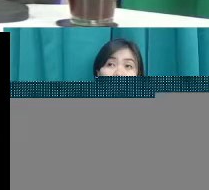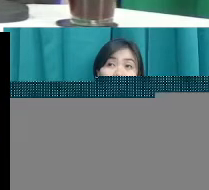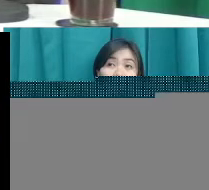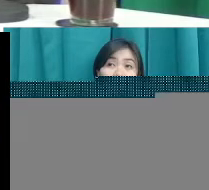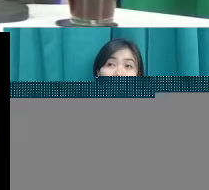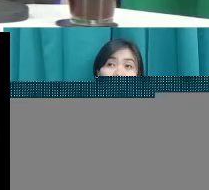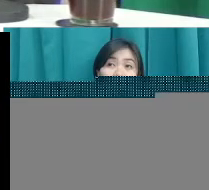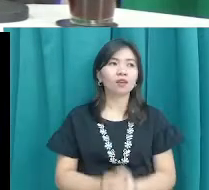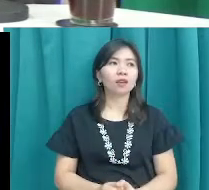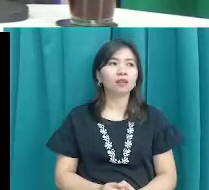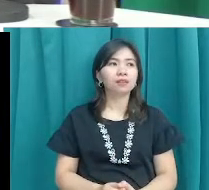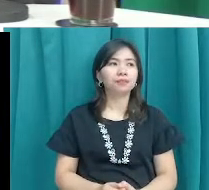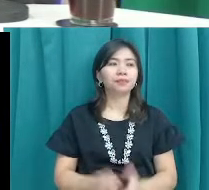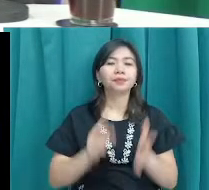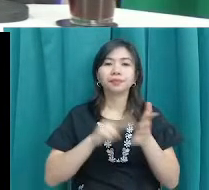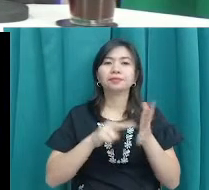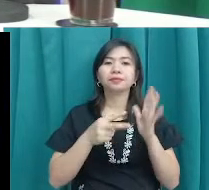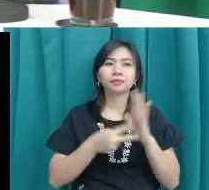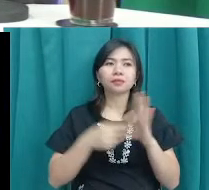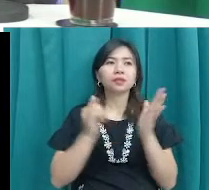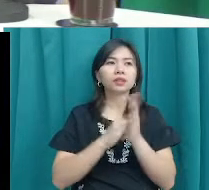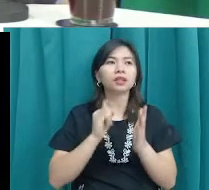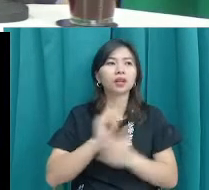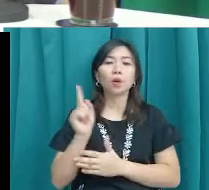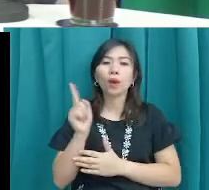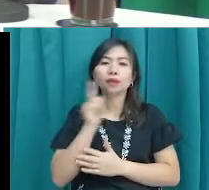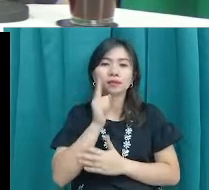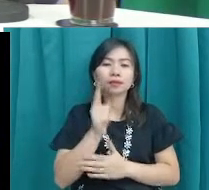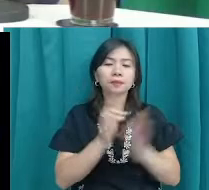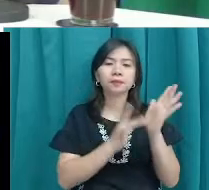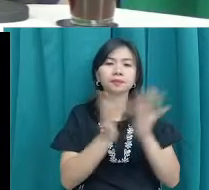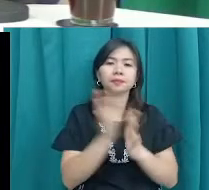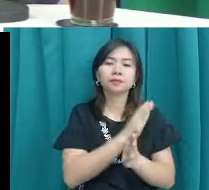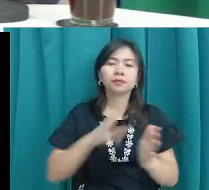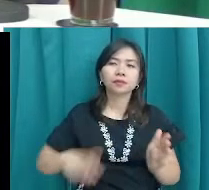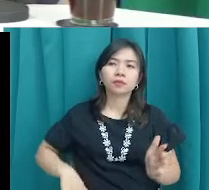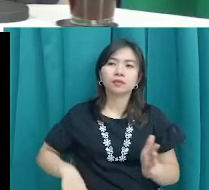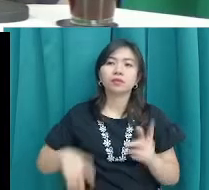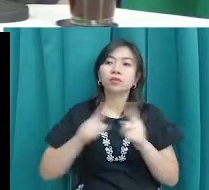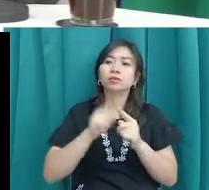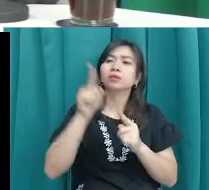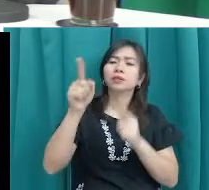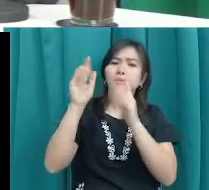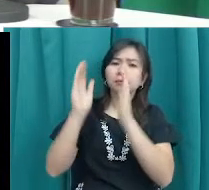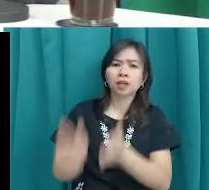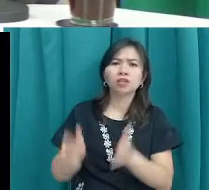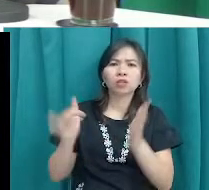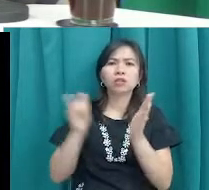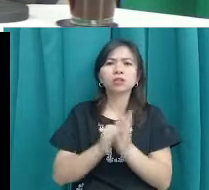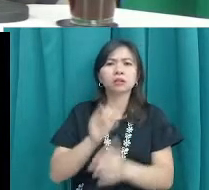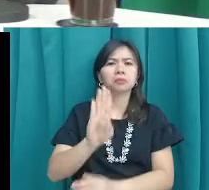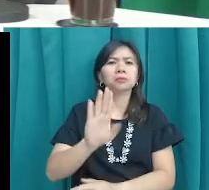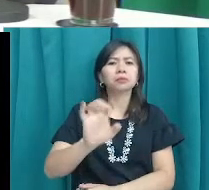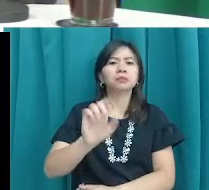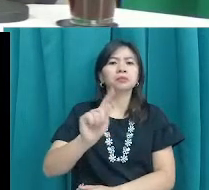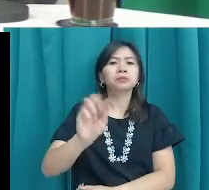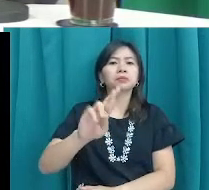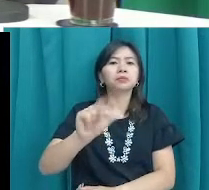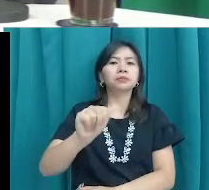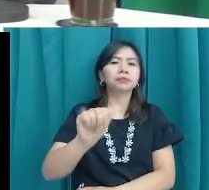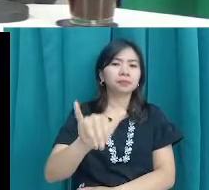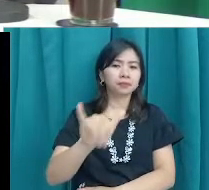na, ibig sabihin, sinabi ng Panginoon sa Kristo, doon sa tao na kung saan magkakalulo sa Kanya,